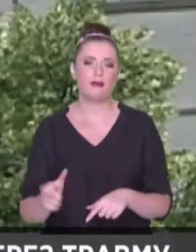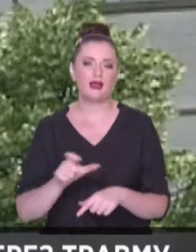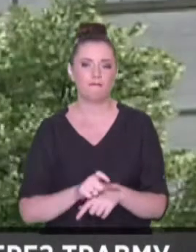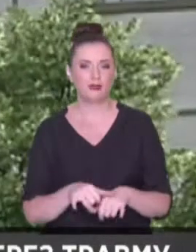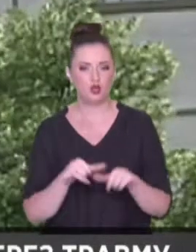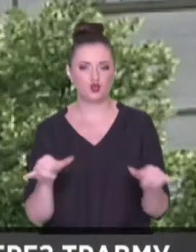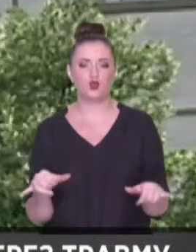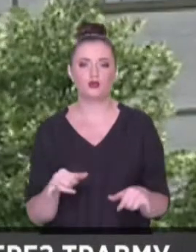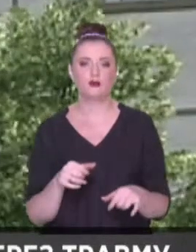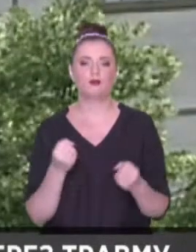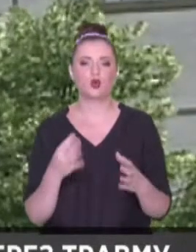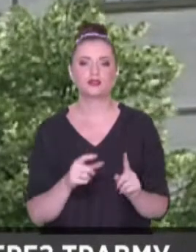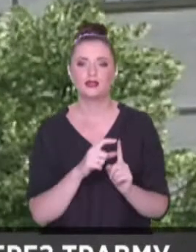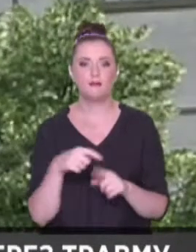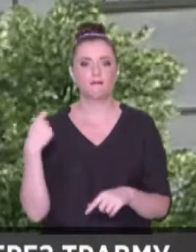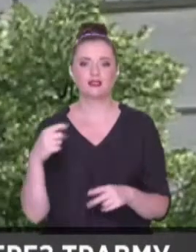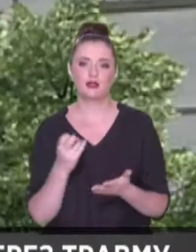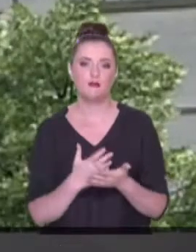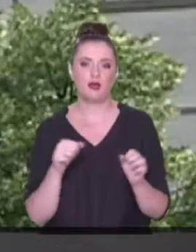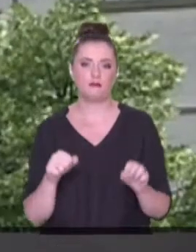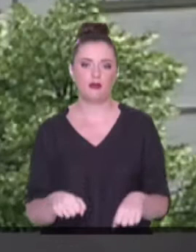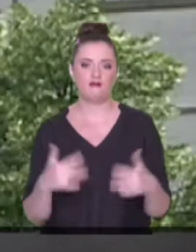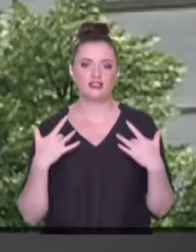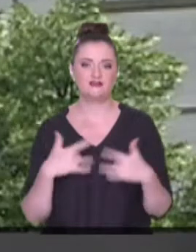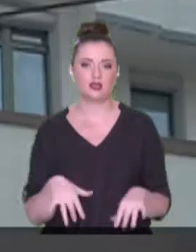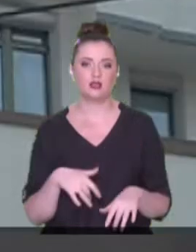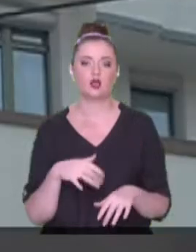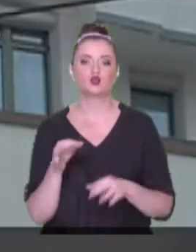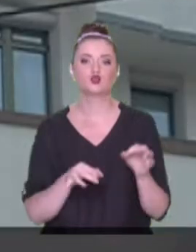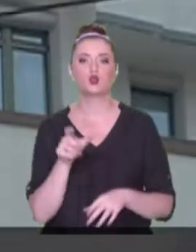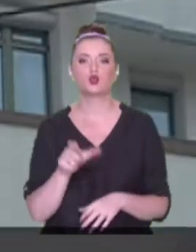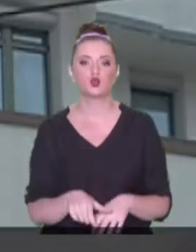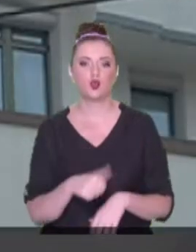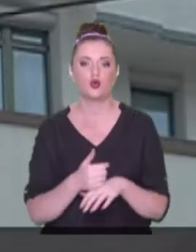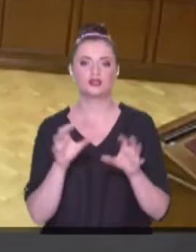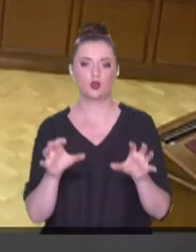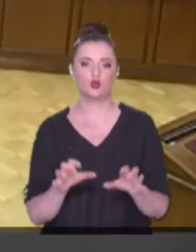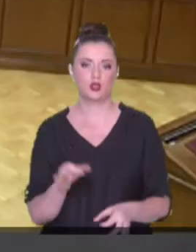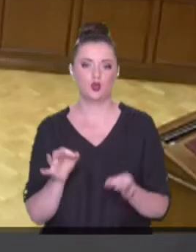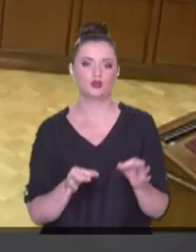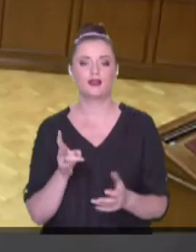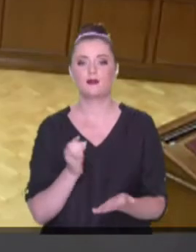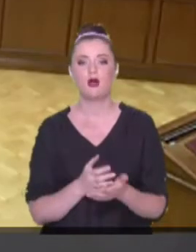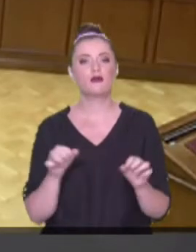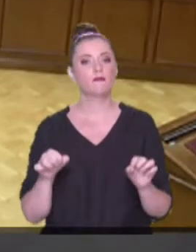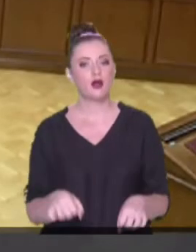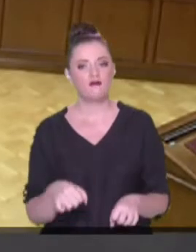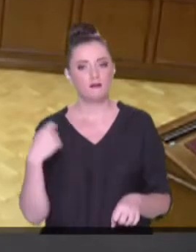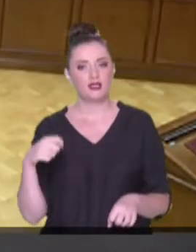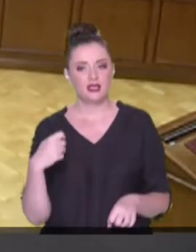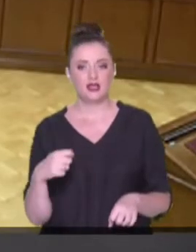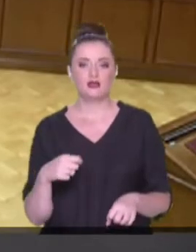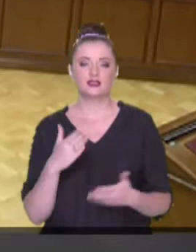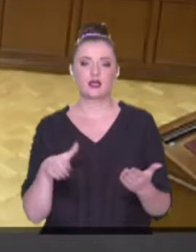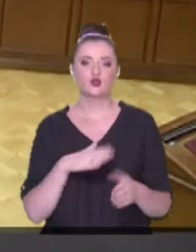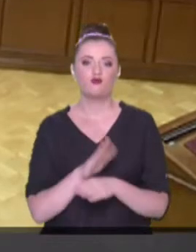теза. Президент не має права звільняти суддів Конституційного суду. Президент не має права скасовувати